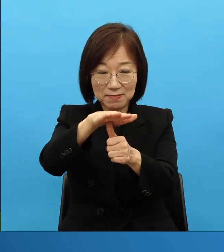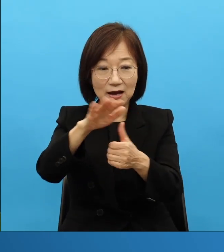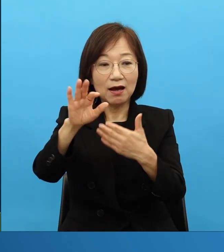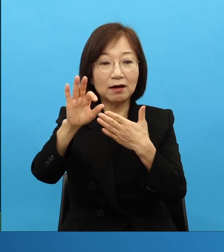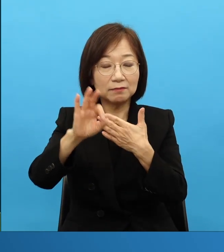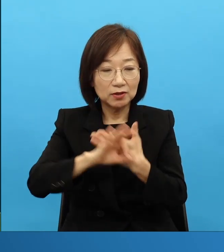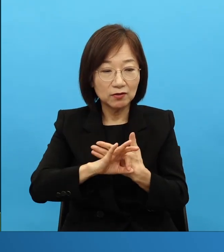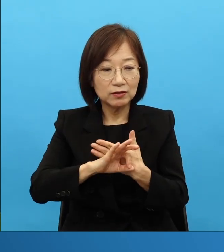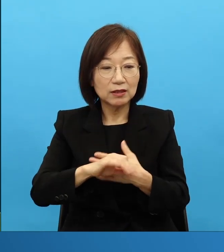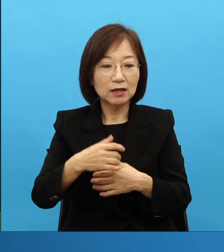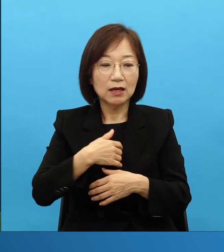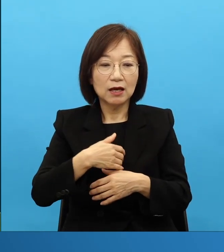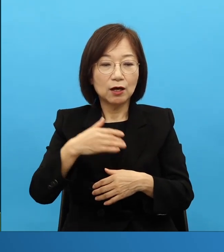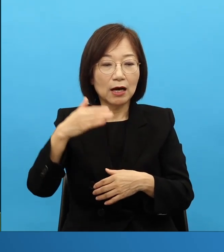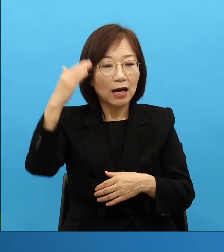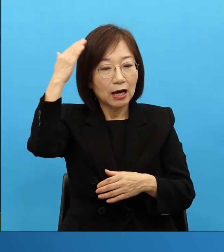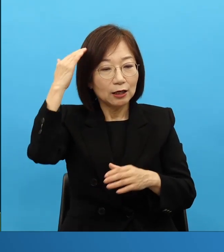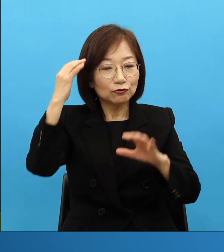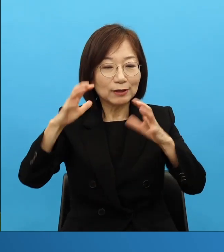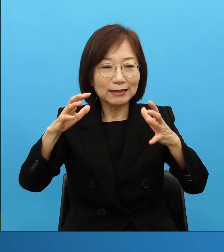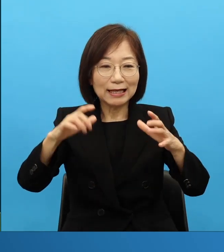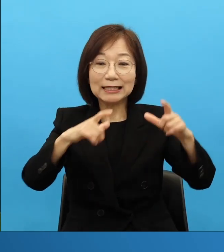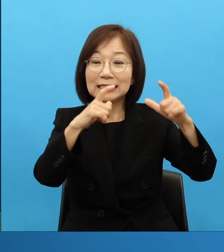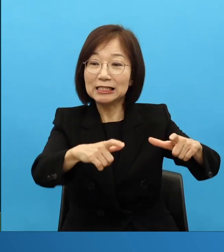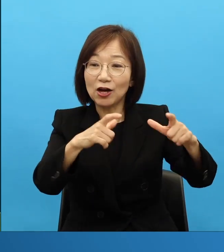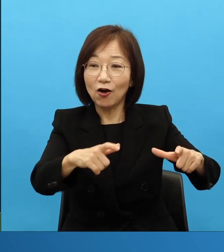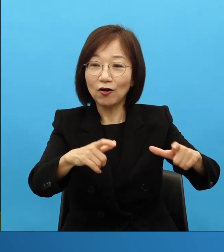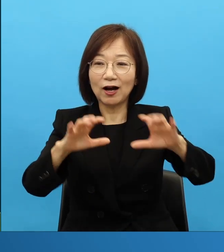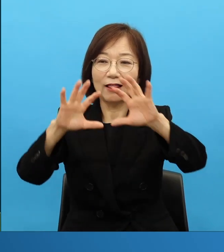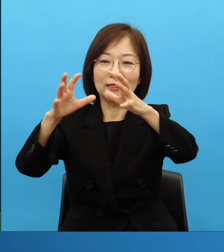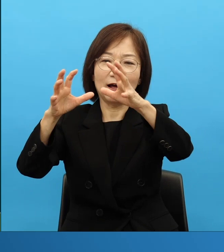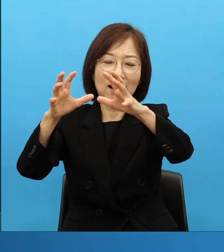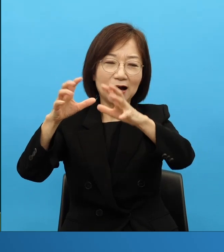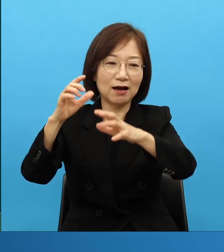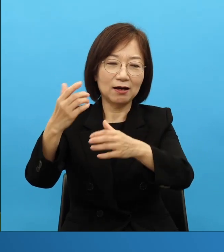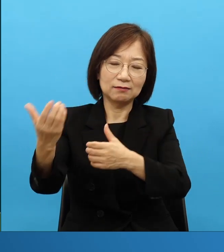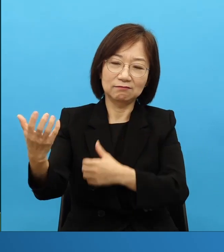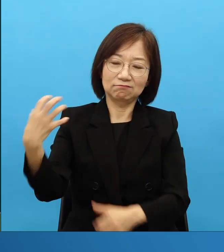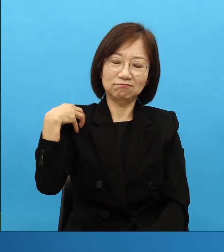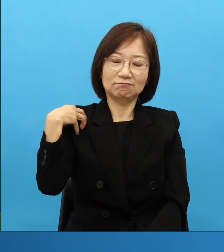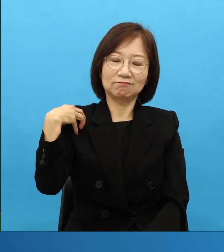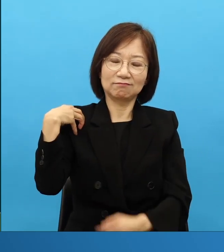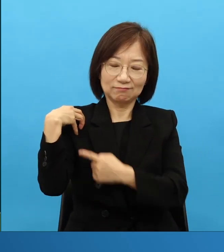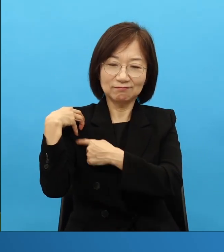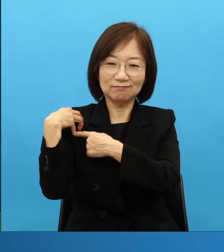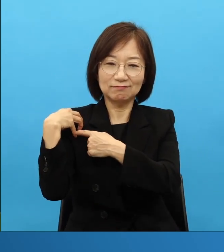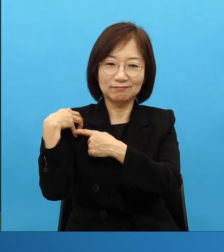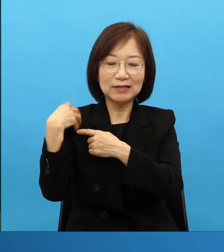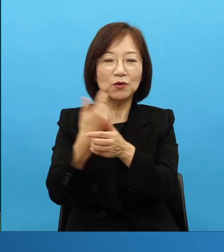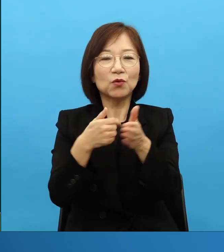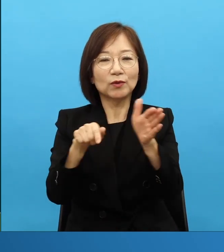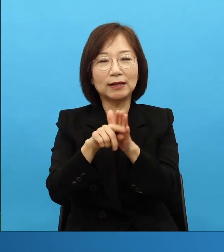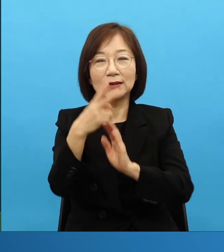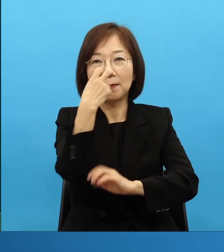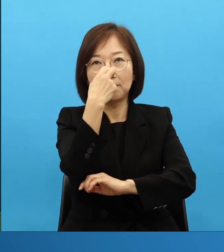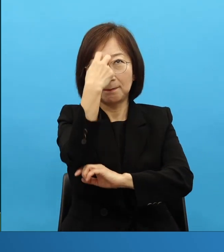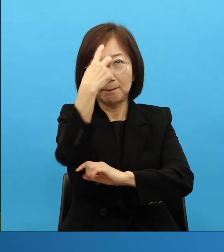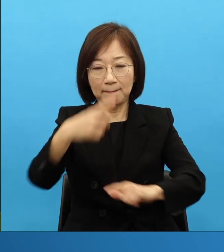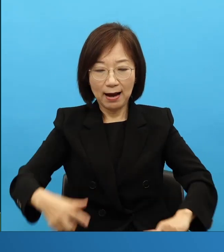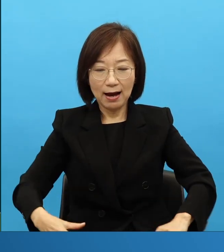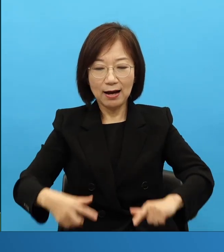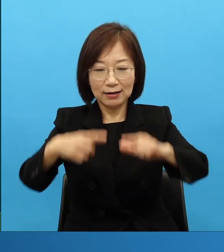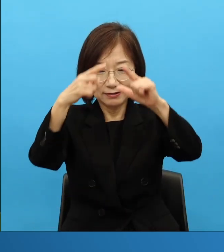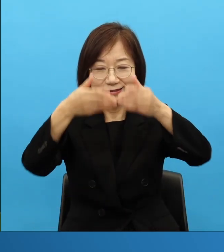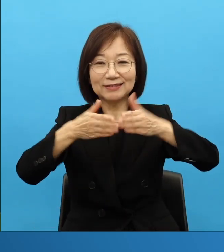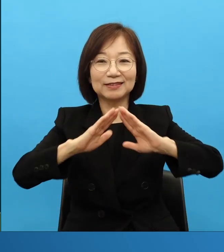세우는 언약을 잡으셔야 돼요. And the church officers that we 그 raise, 성경이 있는 응답을 받아야 될 거 아니에요. you must hold to the covenant, truly save a nation and a region. 우리가